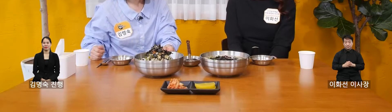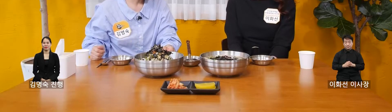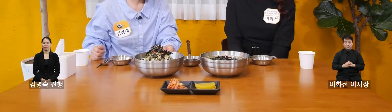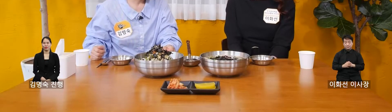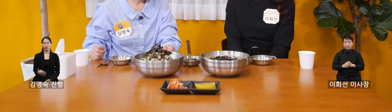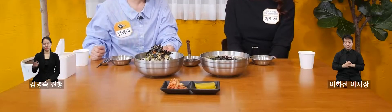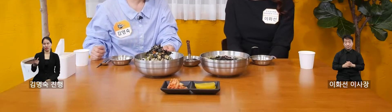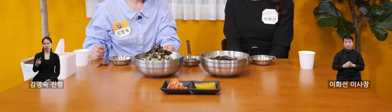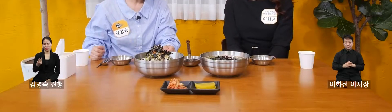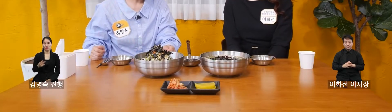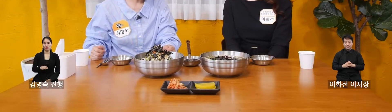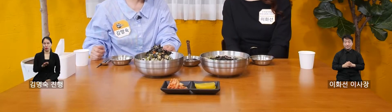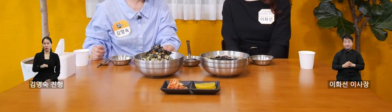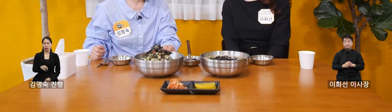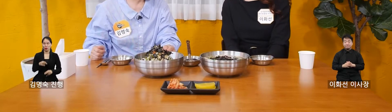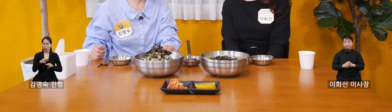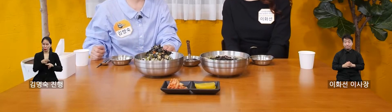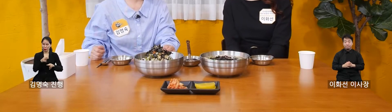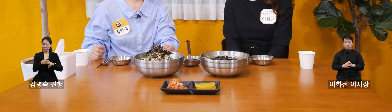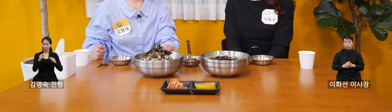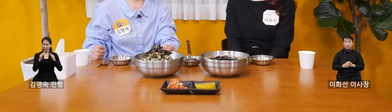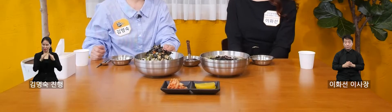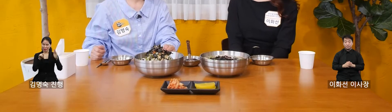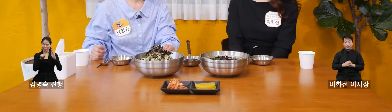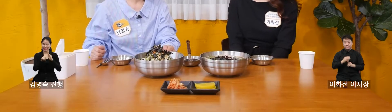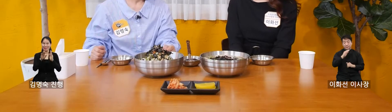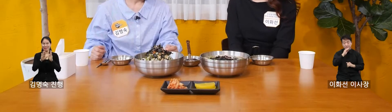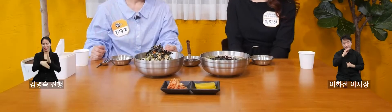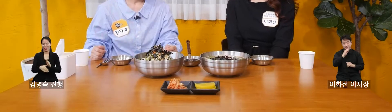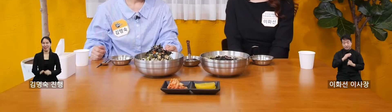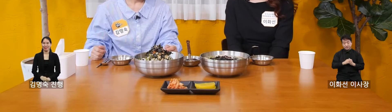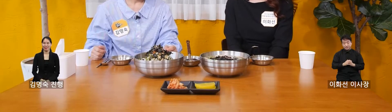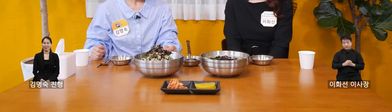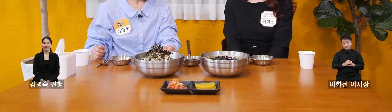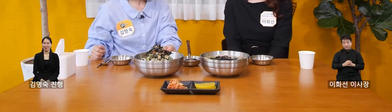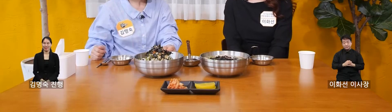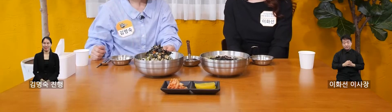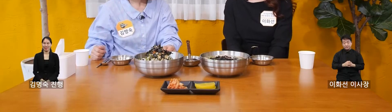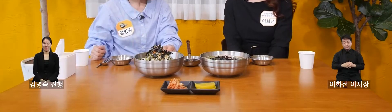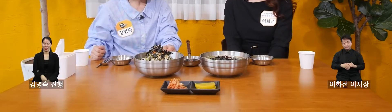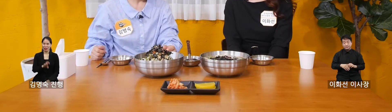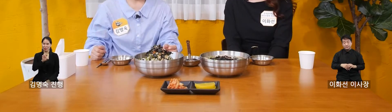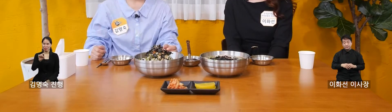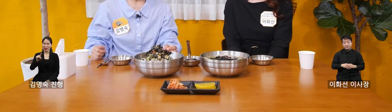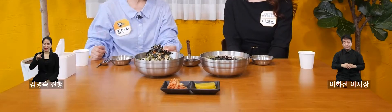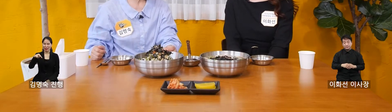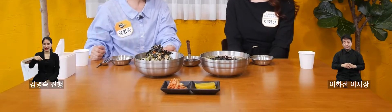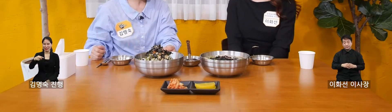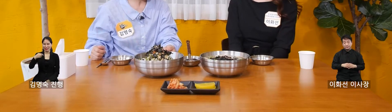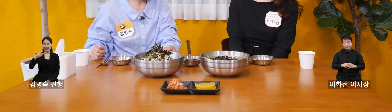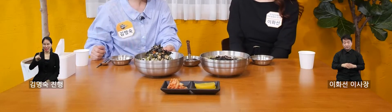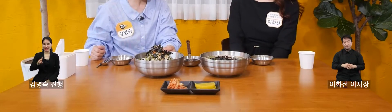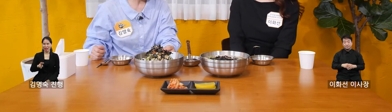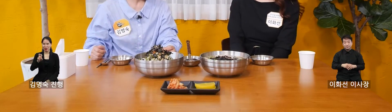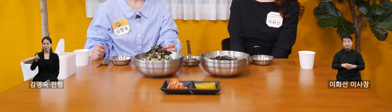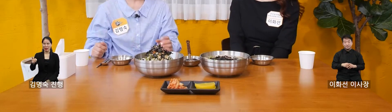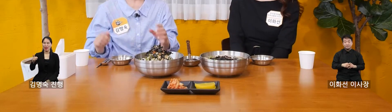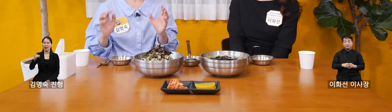저희들이 보통 돈가스 집을 가면 네. 뭐 파스타나